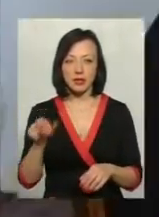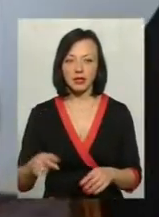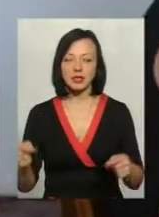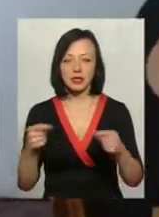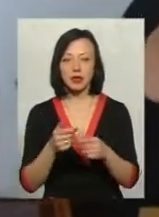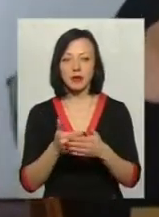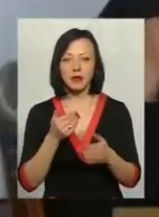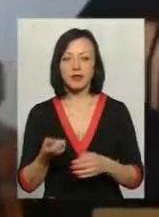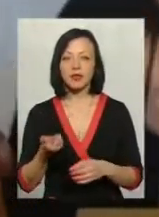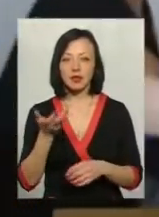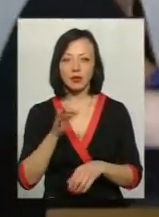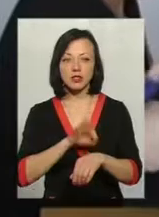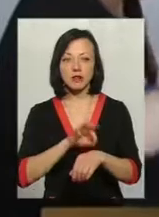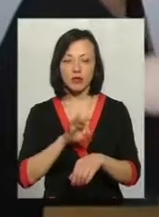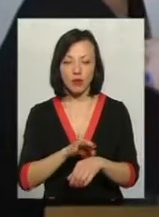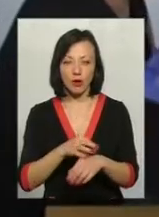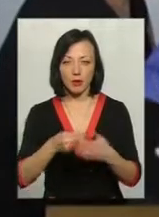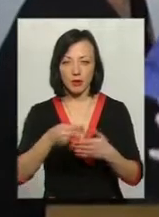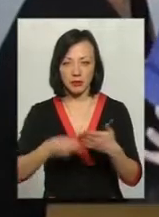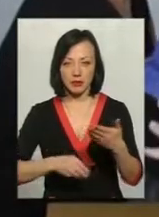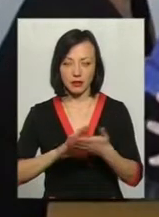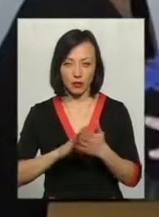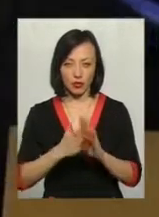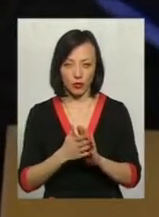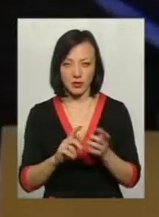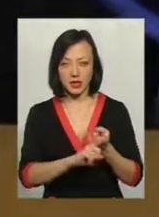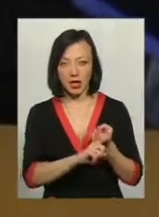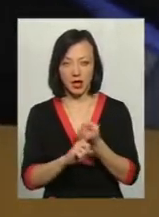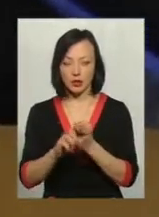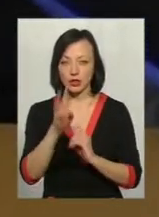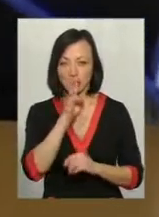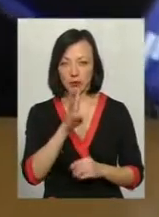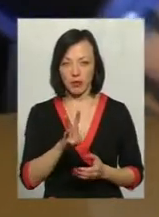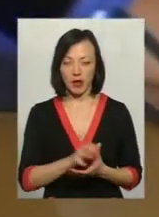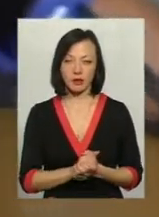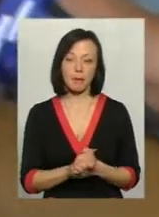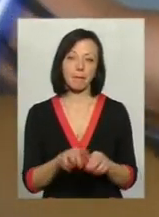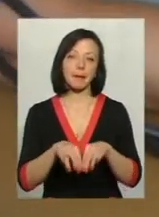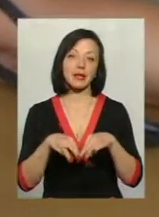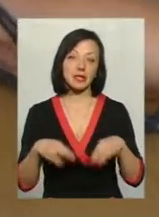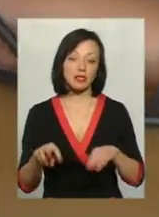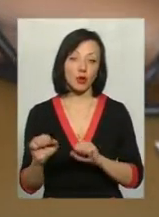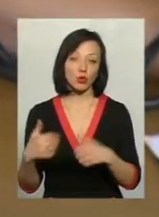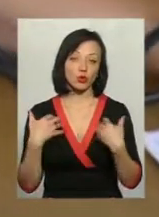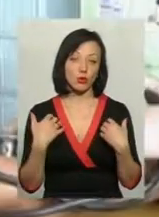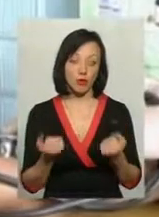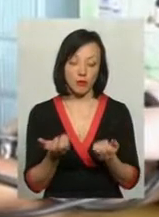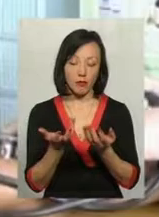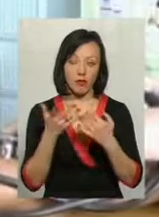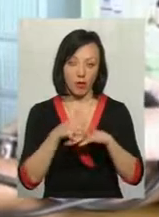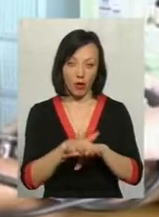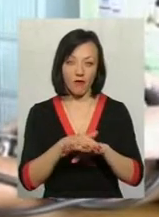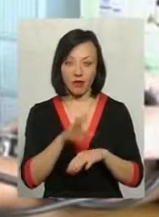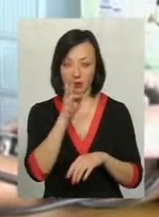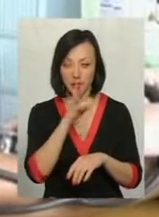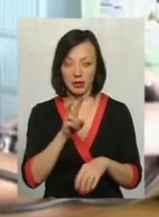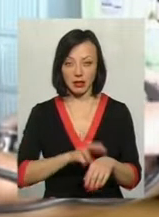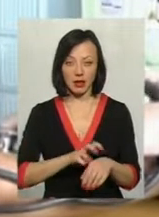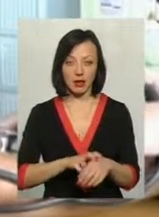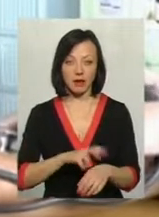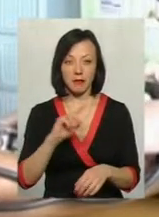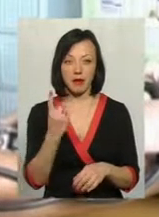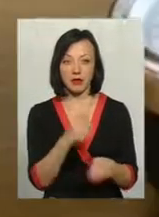від кількості хворих, з якими підписаний договір, залежатиме їхня зарплата. У Міністерстві охорони здоров'я порахували, що заробітки лікарів